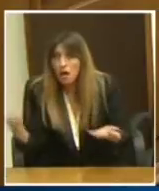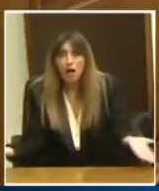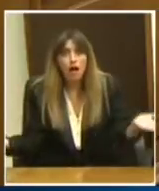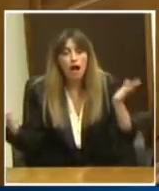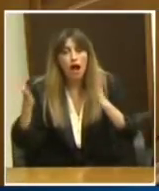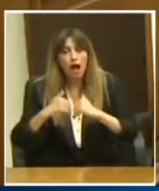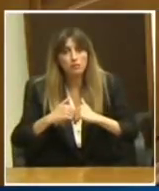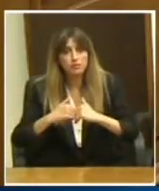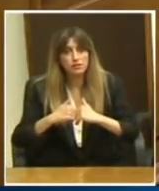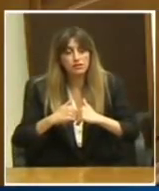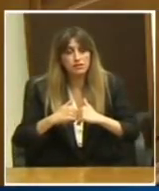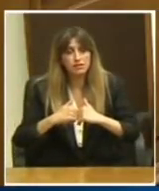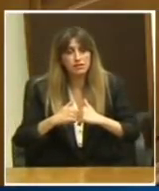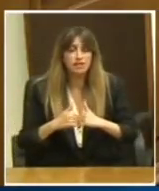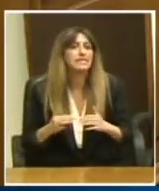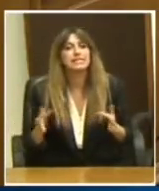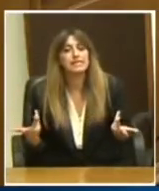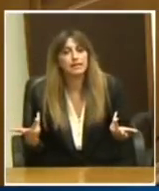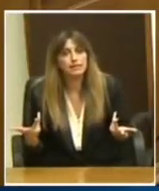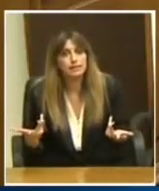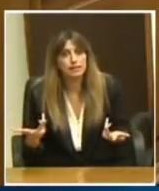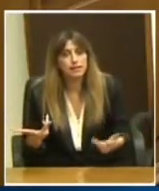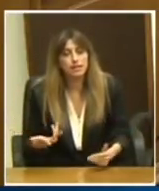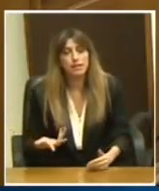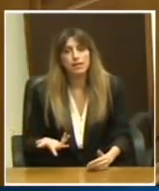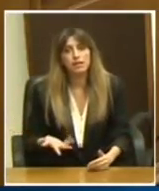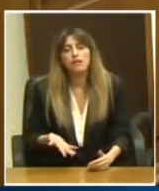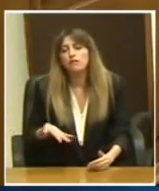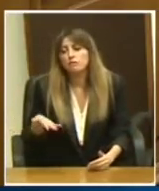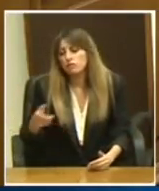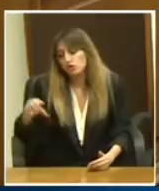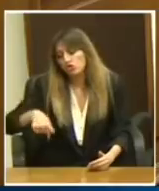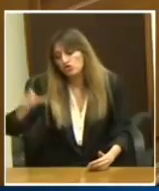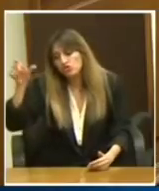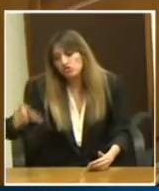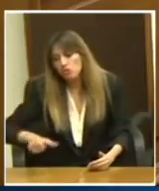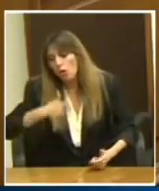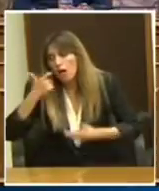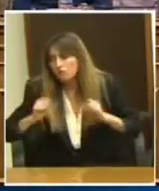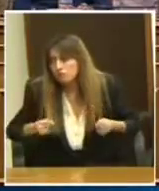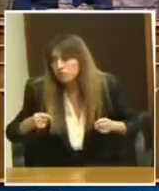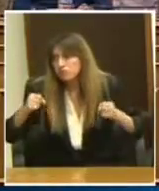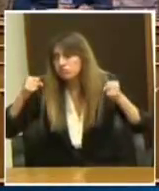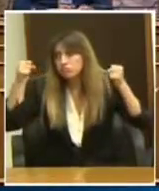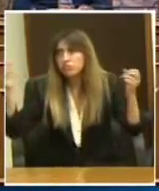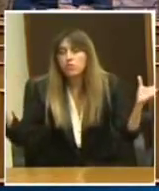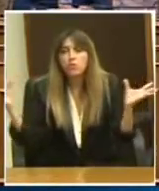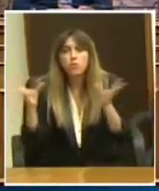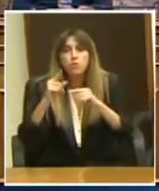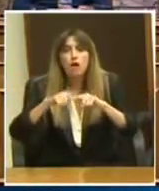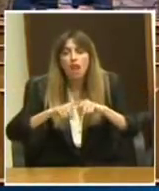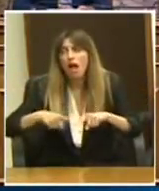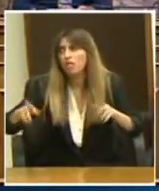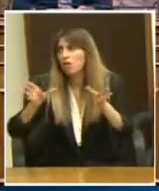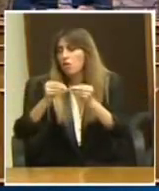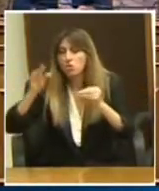διεκδικητής των ιερών πεπρωμένων της χώρας και του ελληνισμού για να